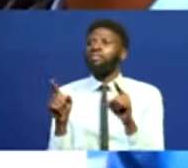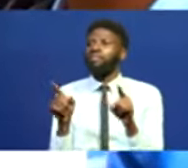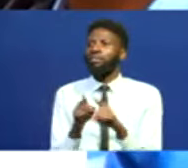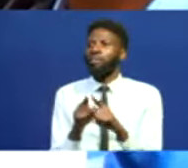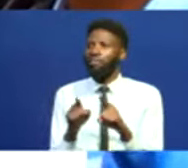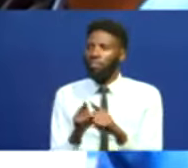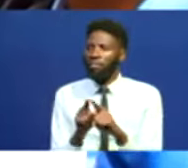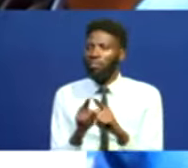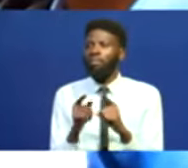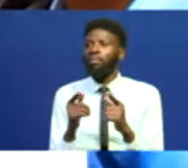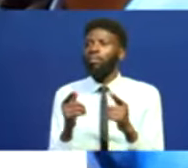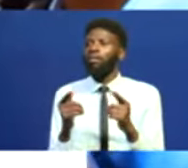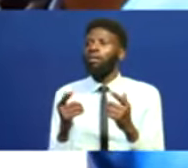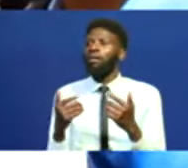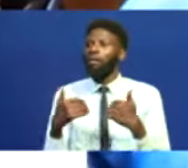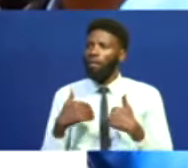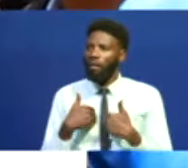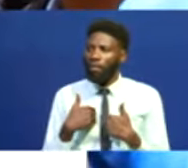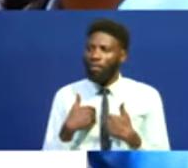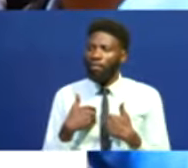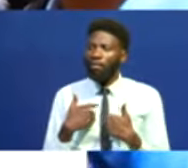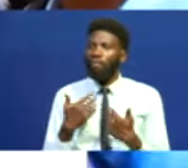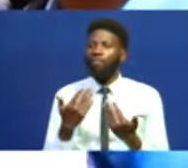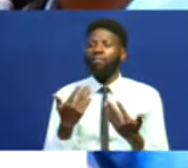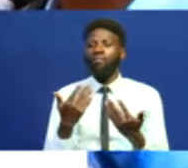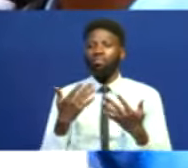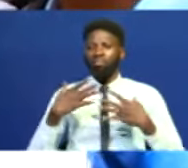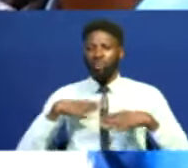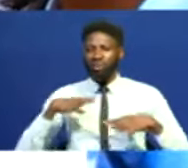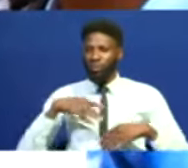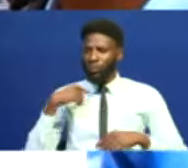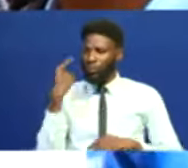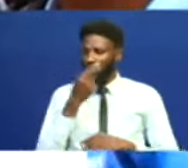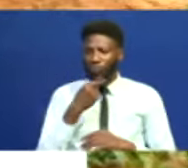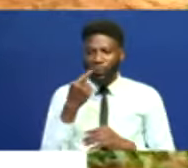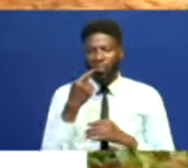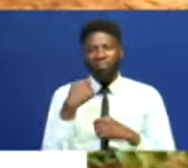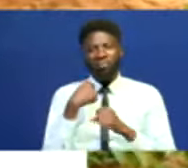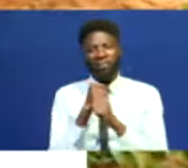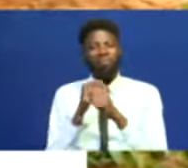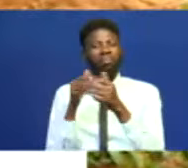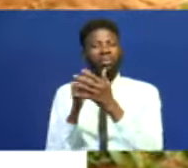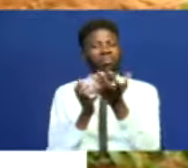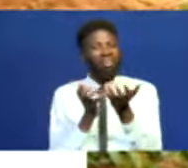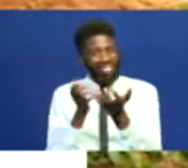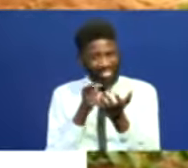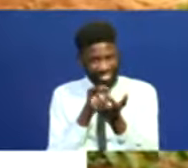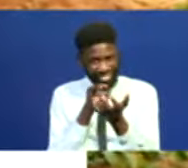middlemen ambayo wanazuia biashara zetu.